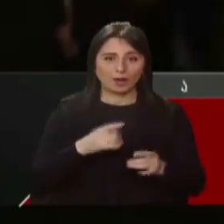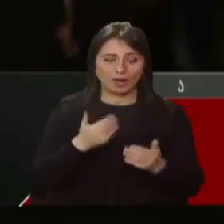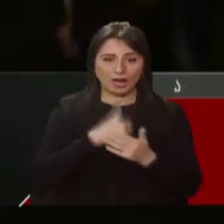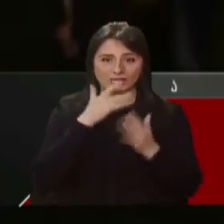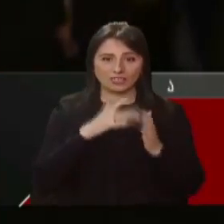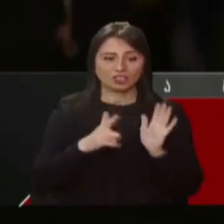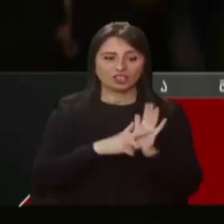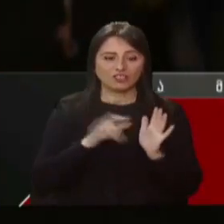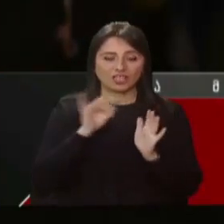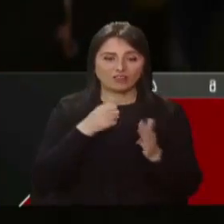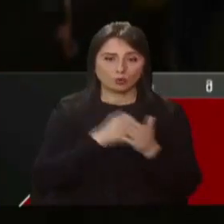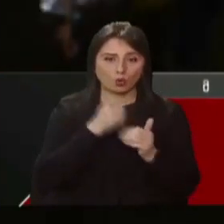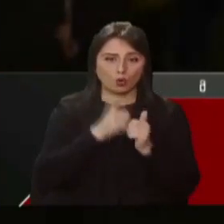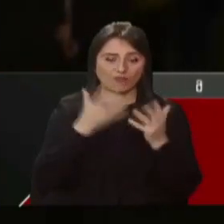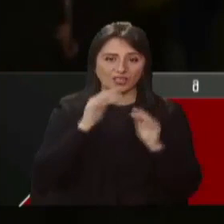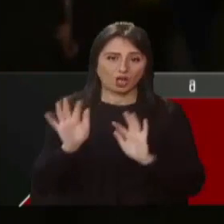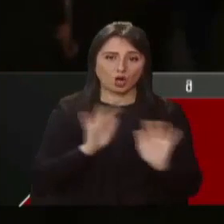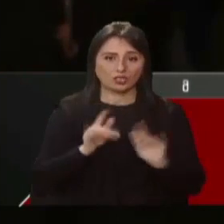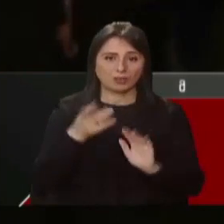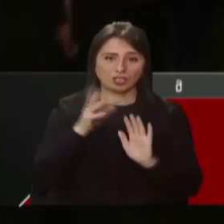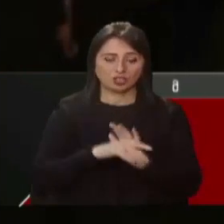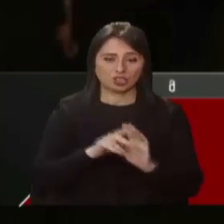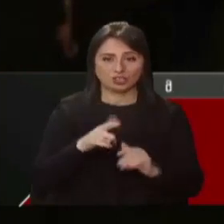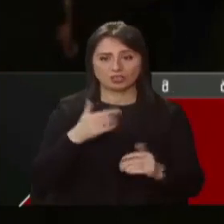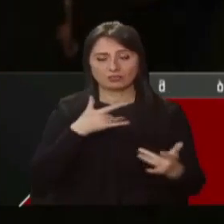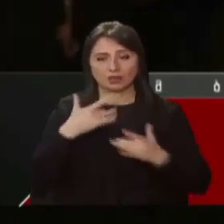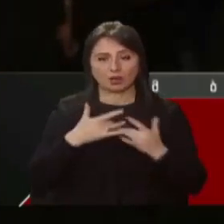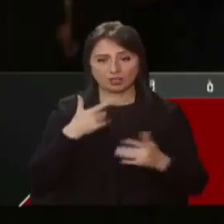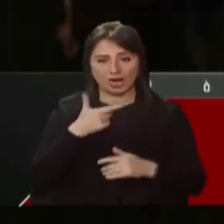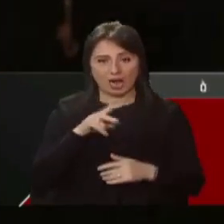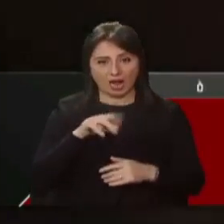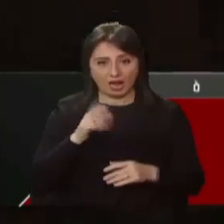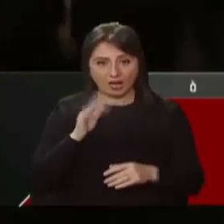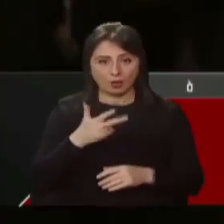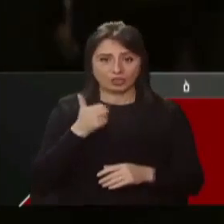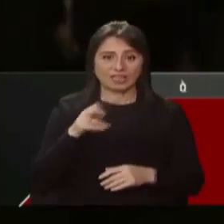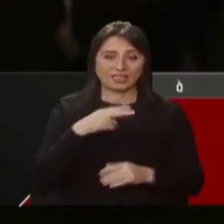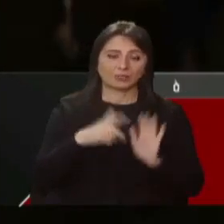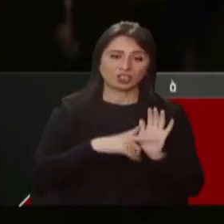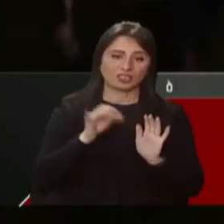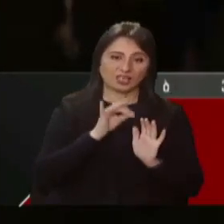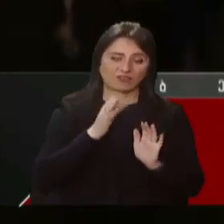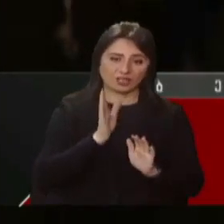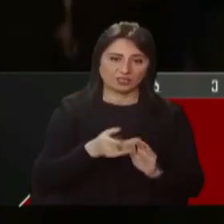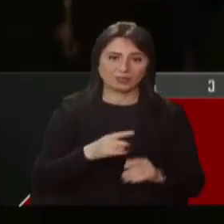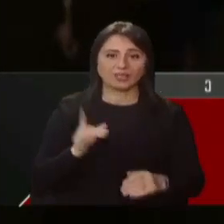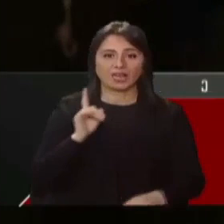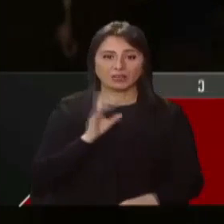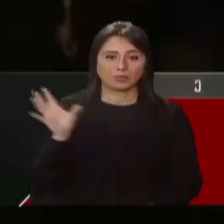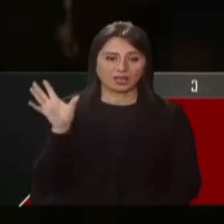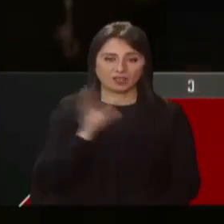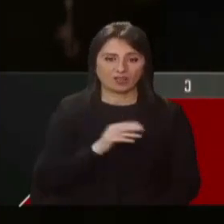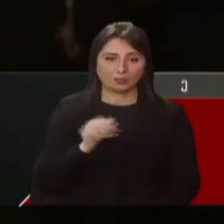ჩათვლით ყოველდღიურ რეჟიმში იქნება ღონისძიებები, მათ შორის გალა კონცერტები 31 დეკემბერს და 7 იანვარს. გელოდებით